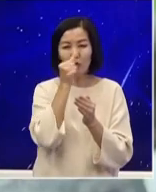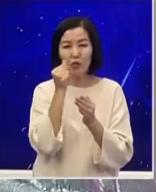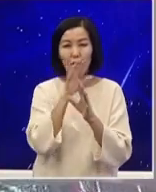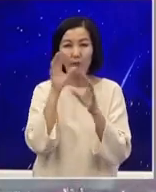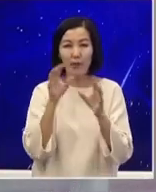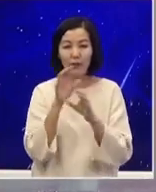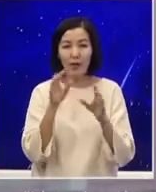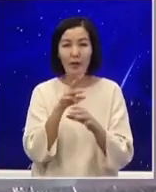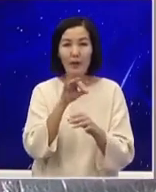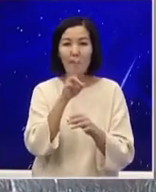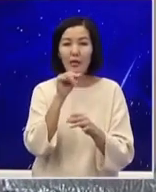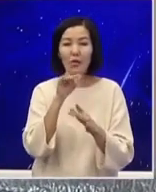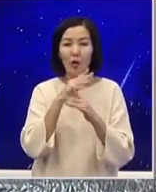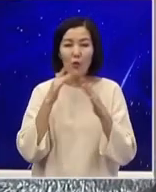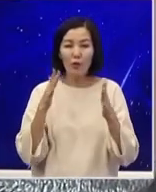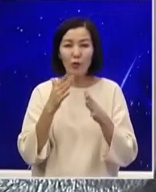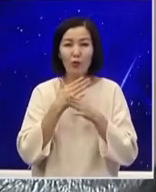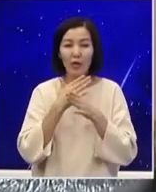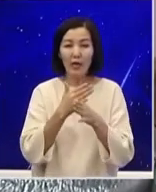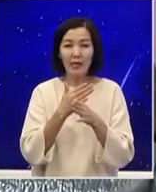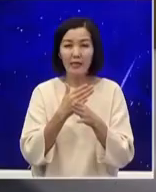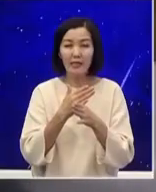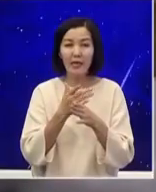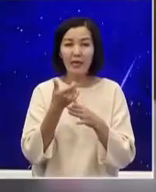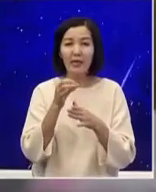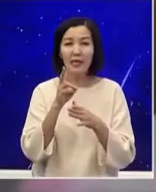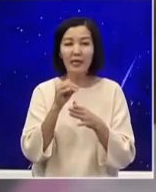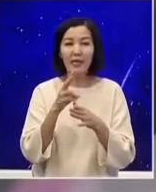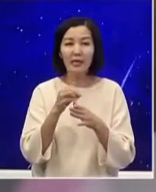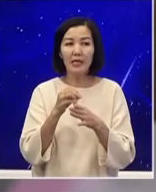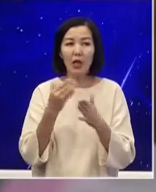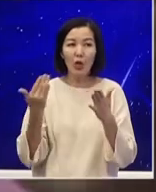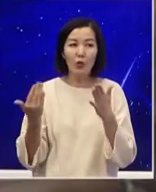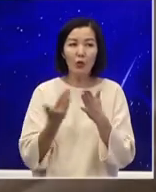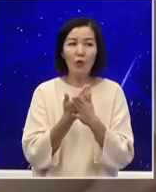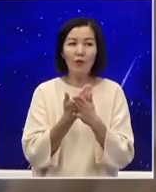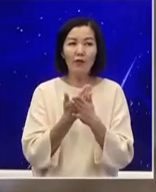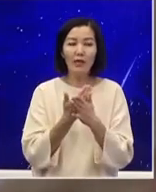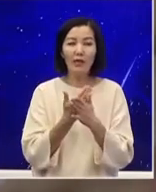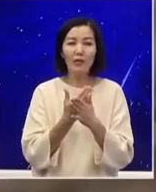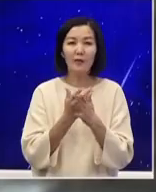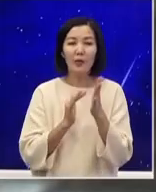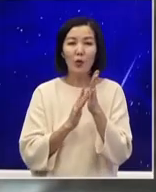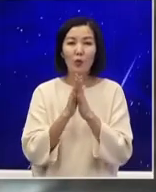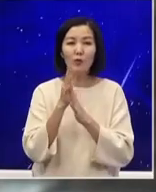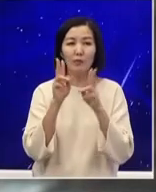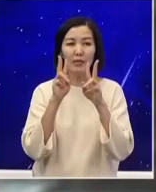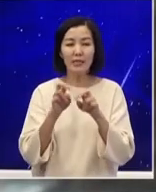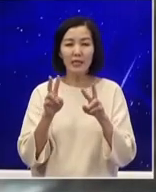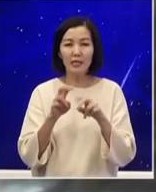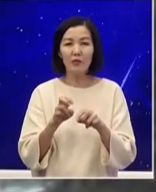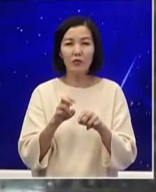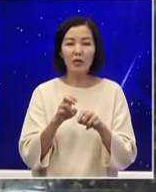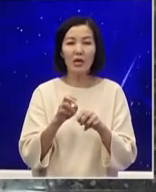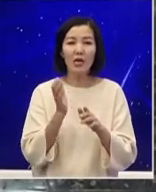Олар микроклоналды көбейту әдісі арқылы генетикалық тұрғыдан түпнұсқа үлгісіне ұқсас өсімдік алады. Зерттеуші Татьяна Яуишева